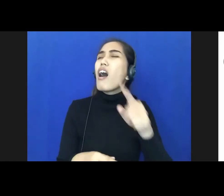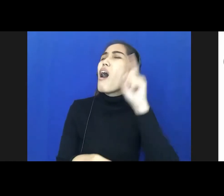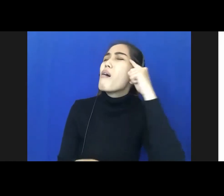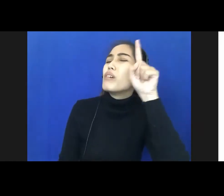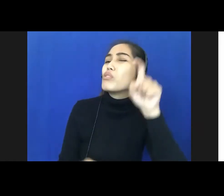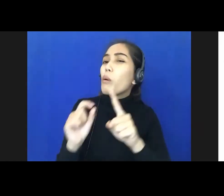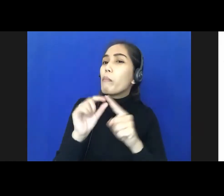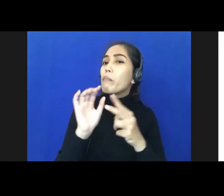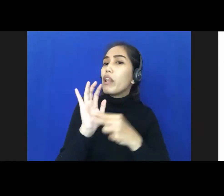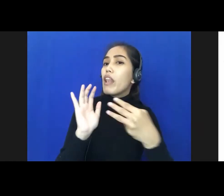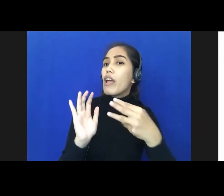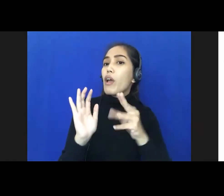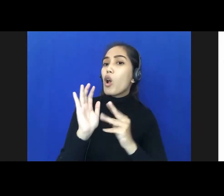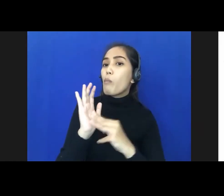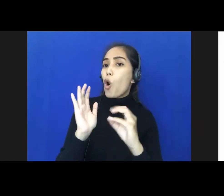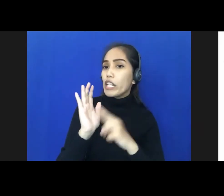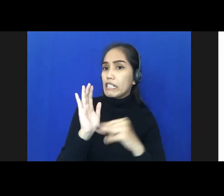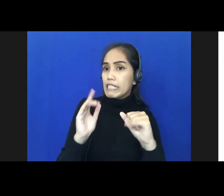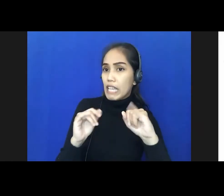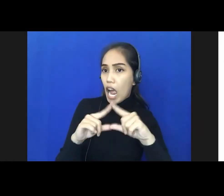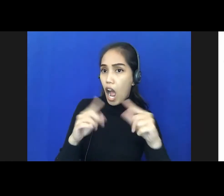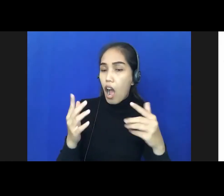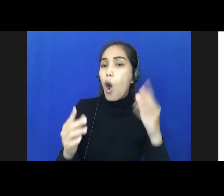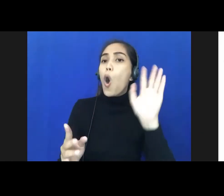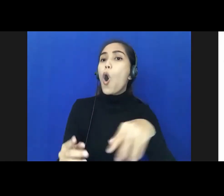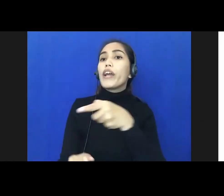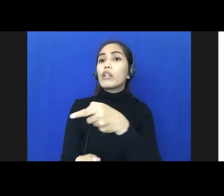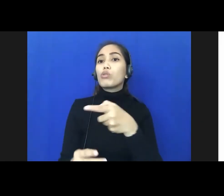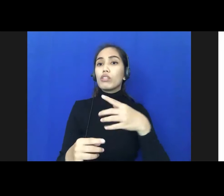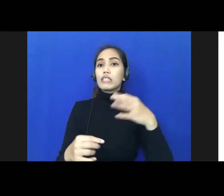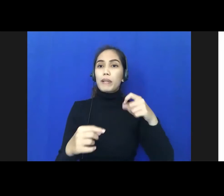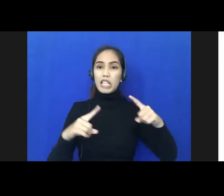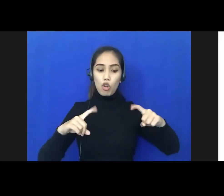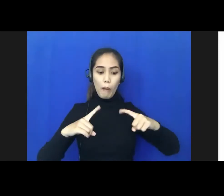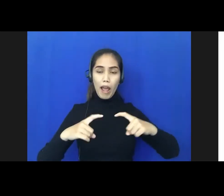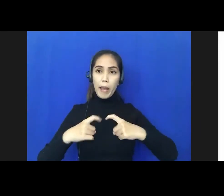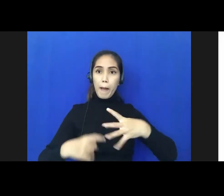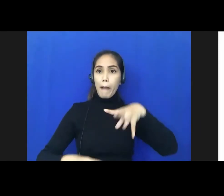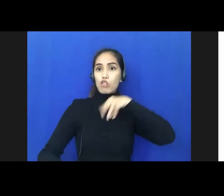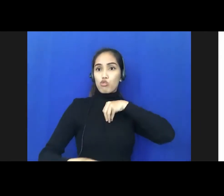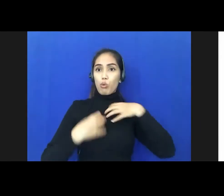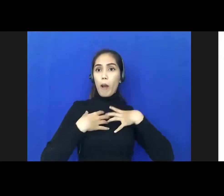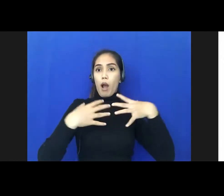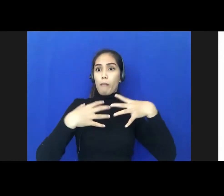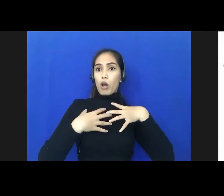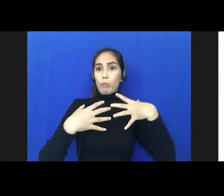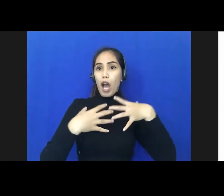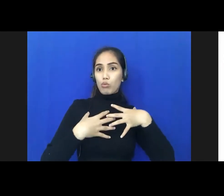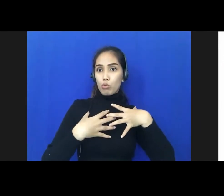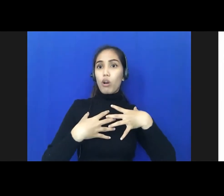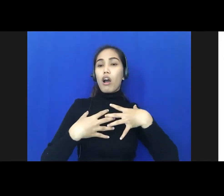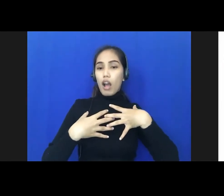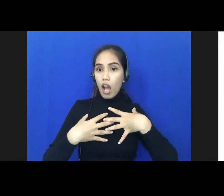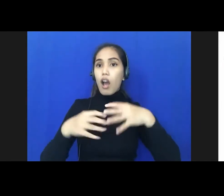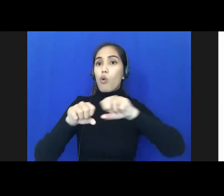Pneumonia adalah infeksi paru-paru yang disebabkan oleh kuman. Bisa bakteri, virus, atau jamur pada salah satu